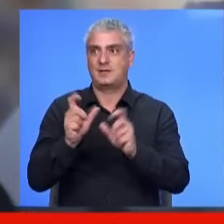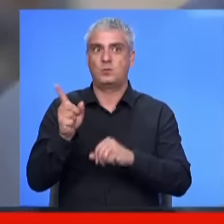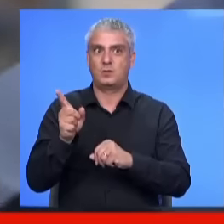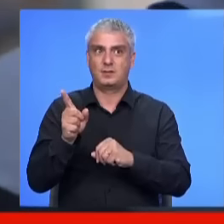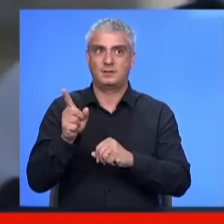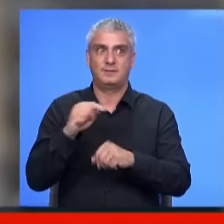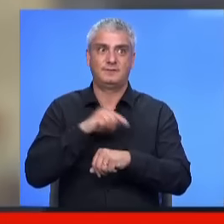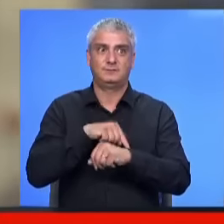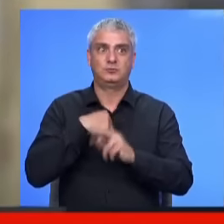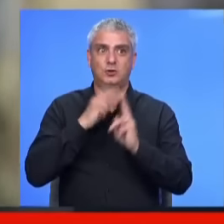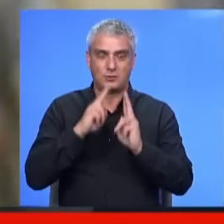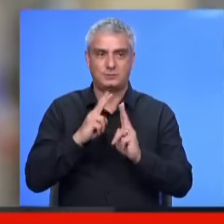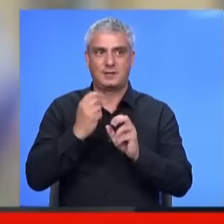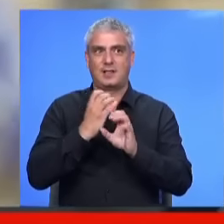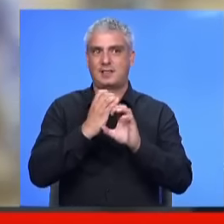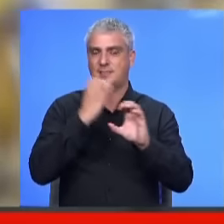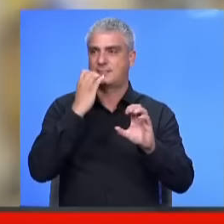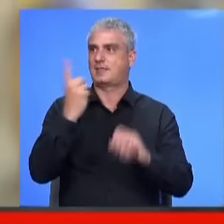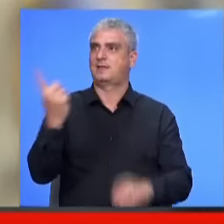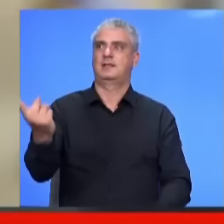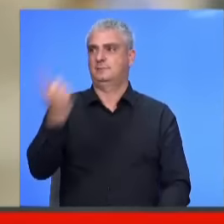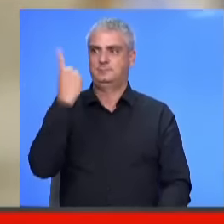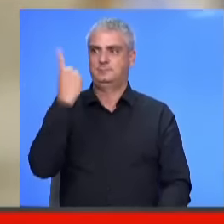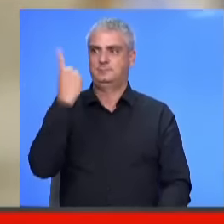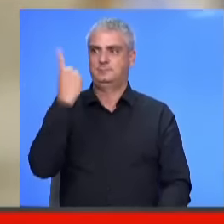כדי שאנחנו עוצרים, עבר לידי טנדר, מצד שני,